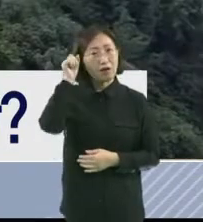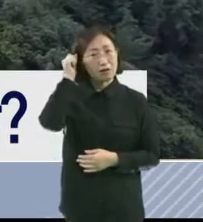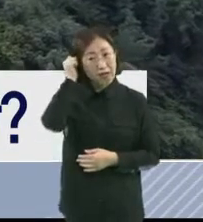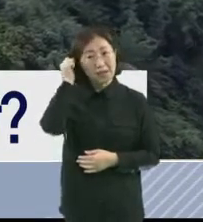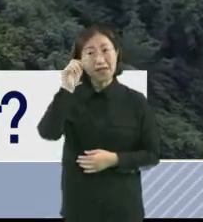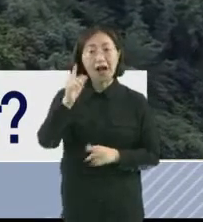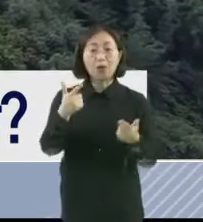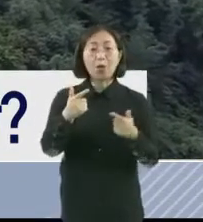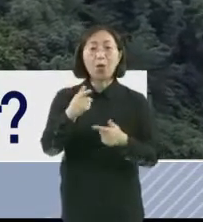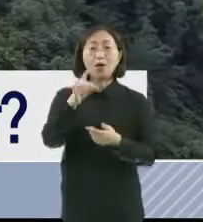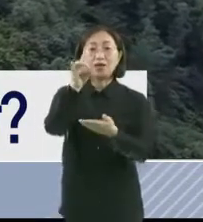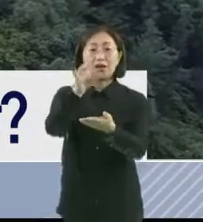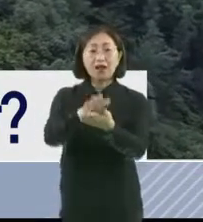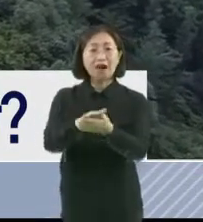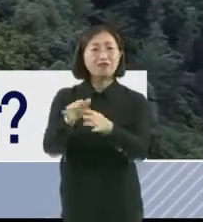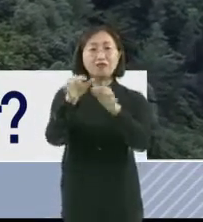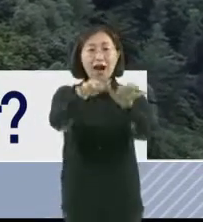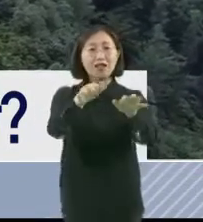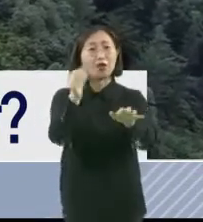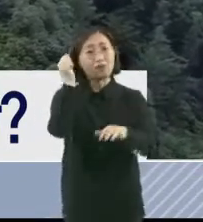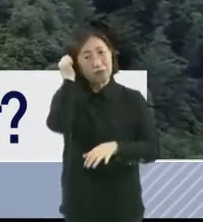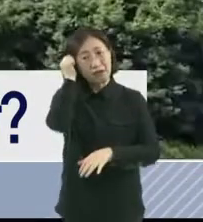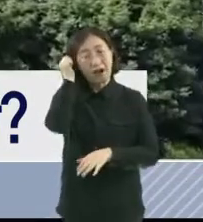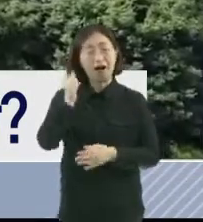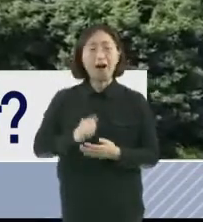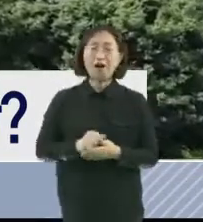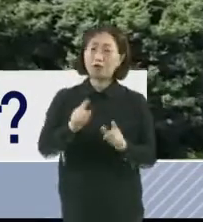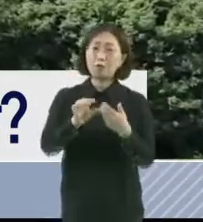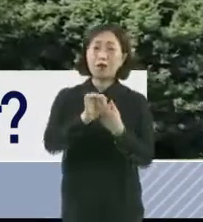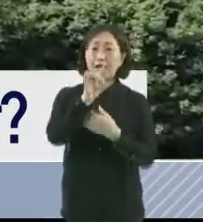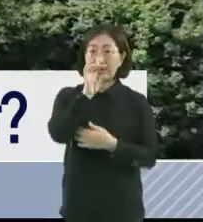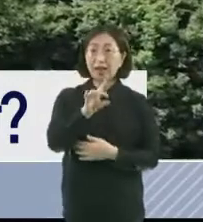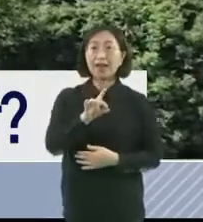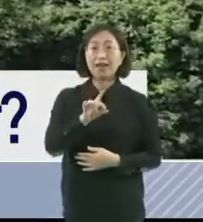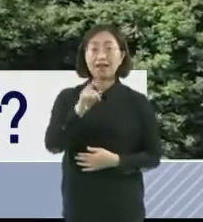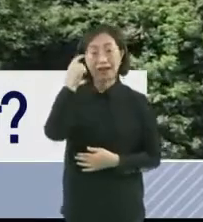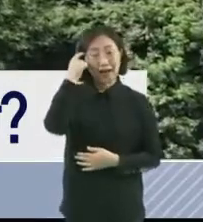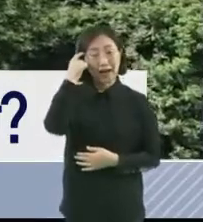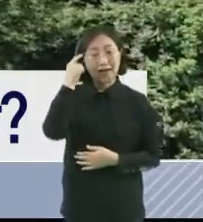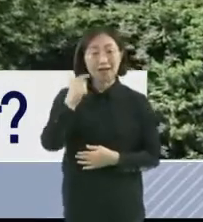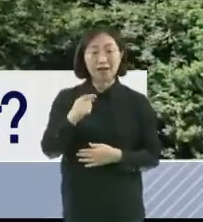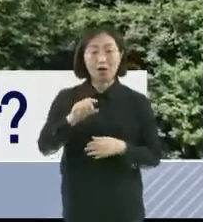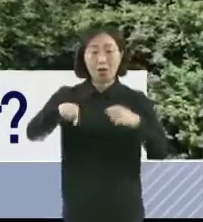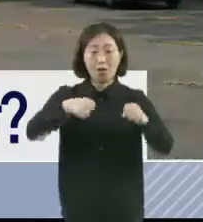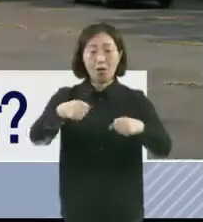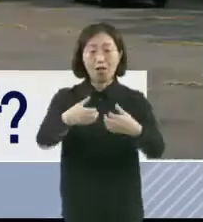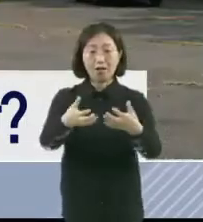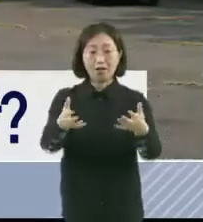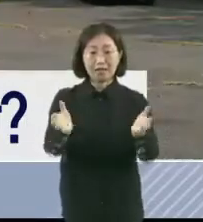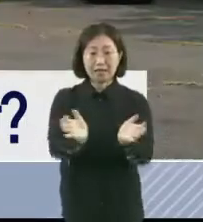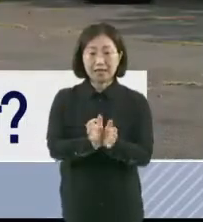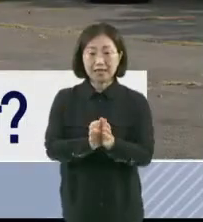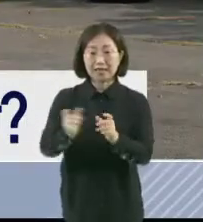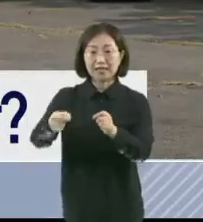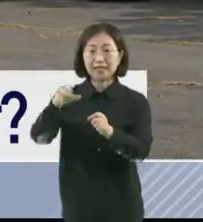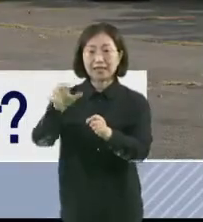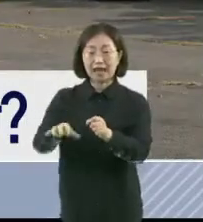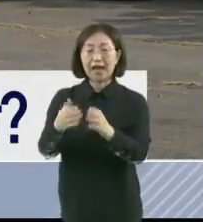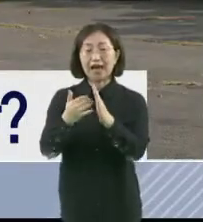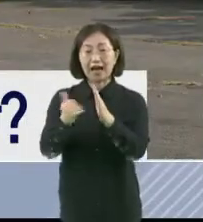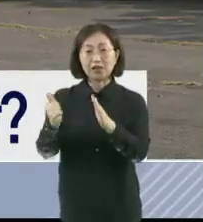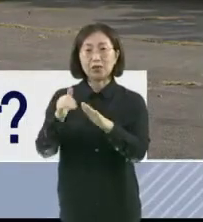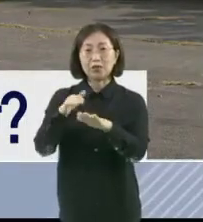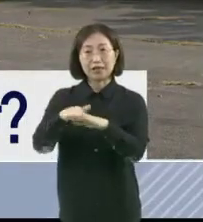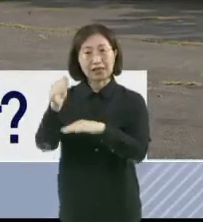가서 하거든요. 그래서 이렇게 해서는 안 되겠다. 그래서 이 오월드 인근에 가족형 워터파크 조성을